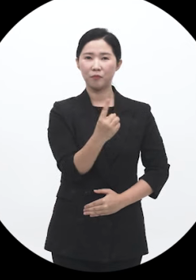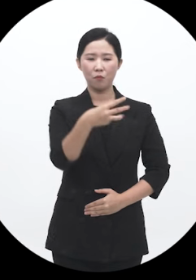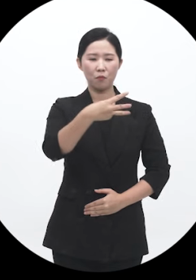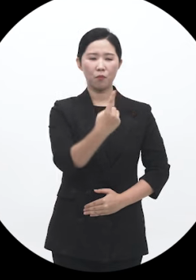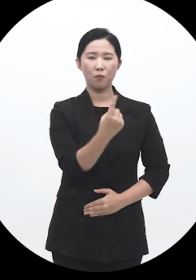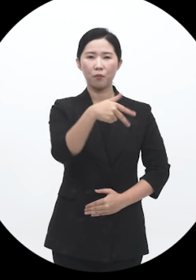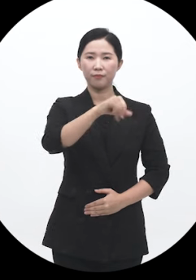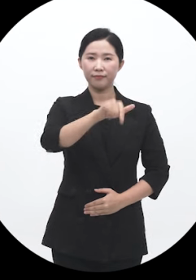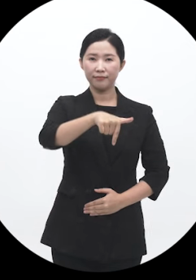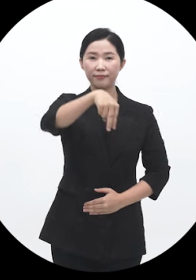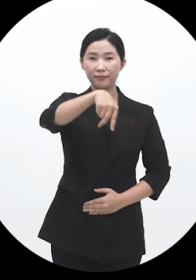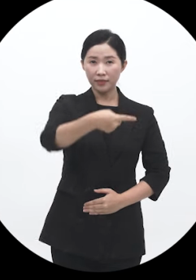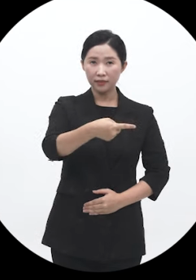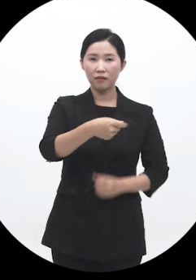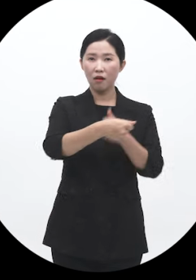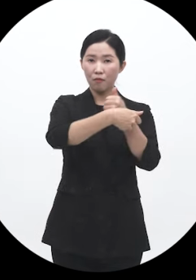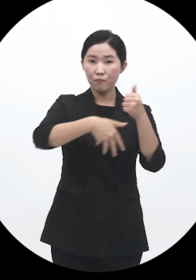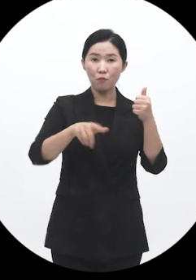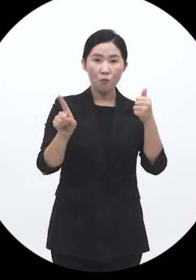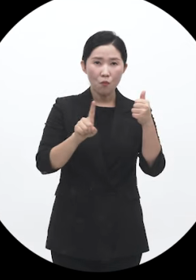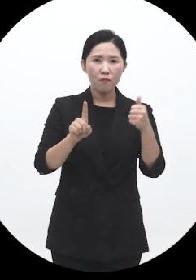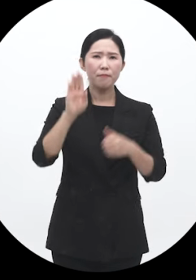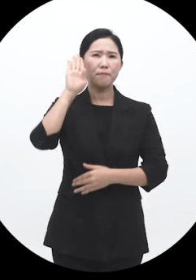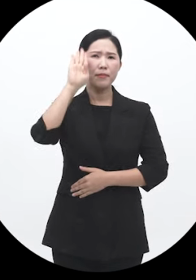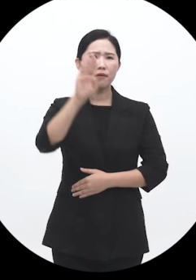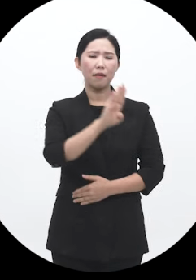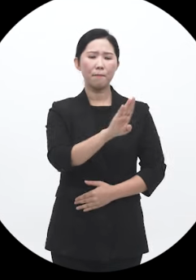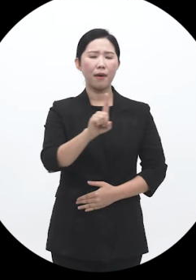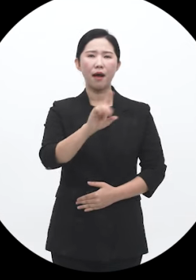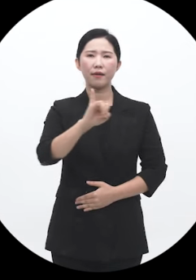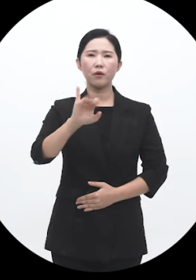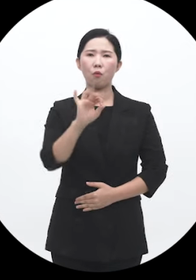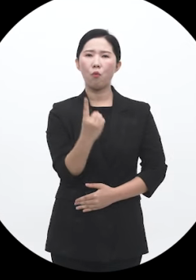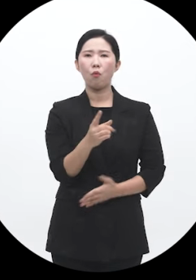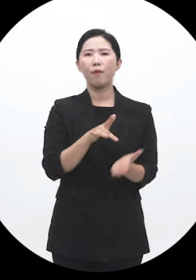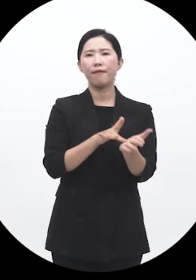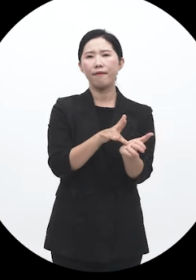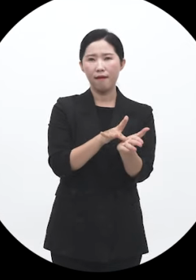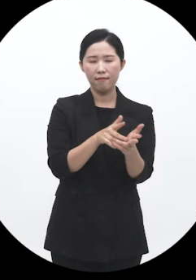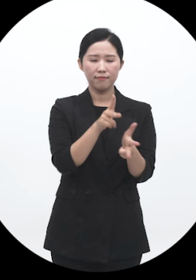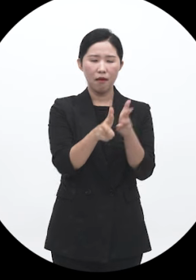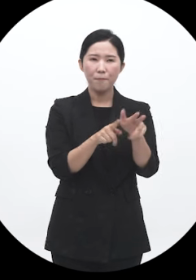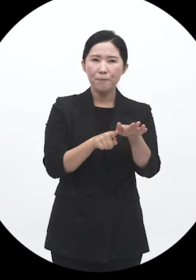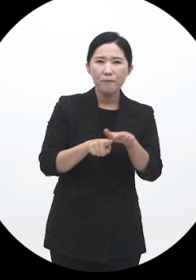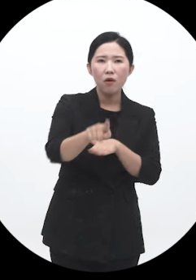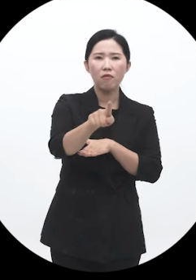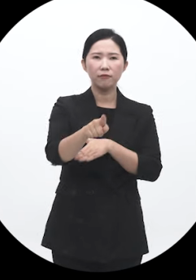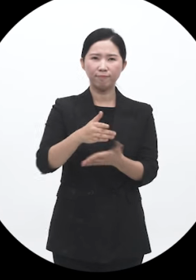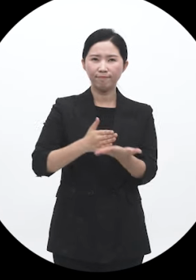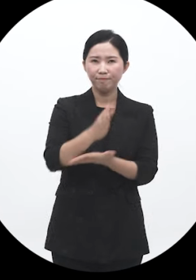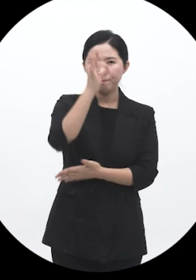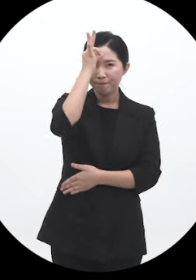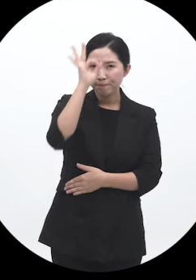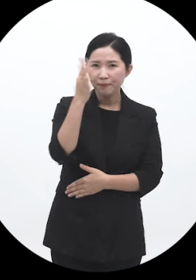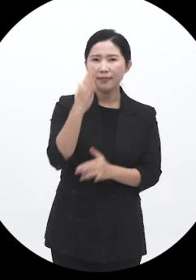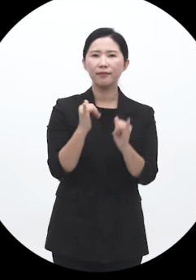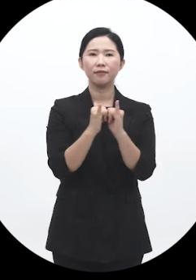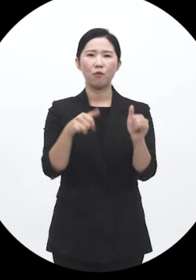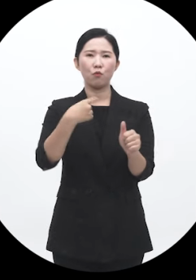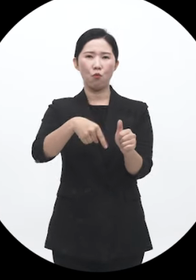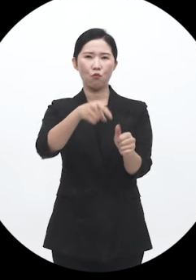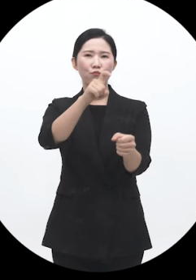바이오로직스 공학부는 바이오의약품 산업을 선도할 실무형 전문인재 양성을 목표로 하고